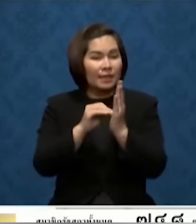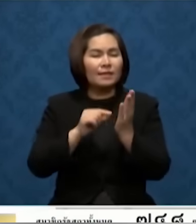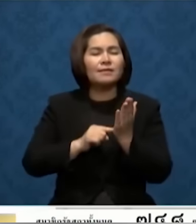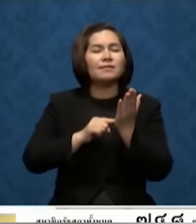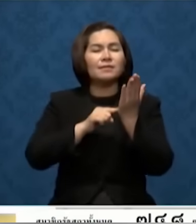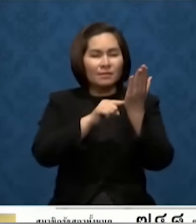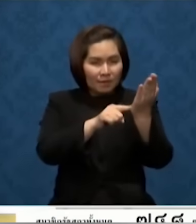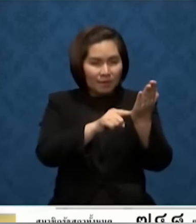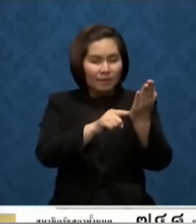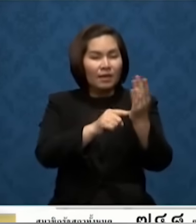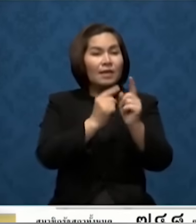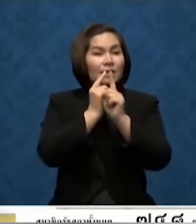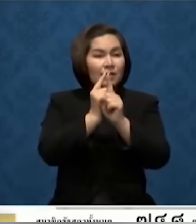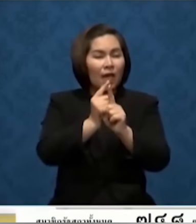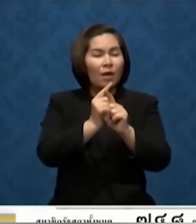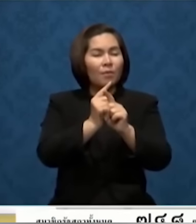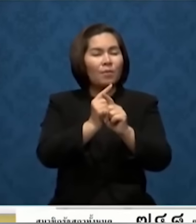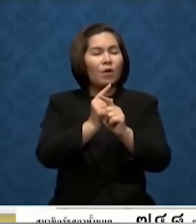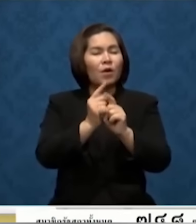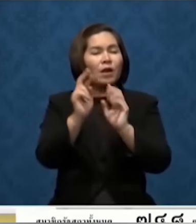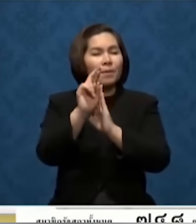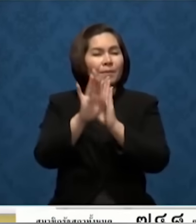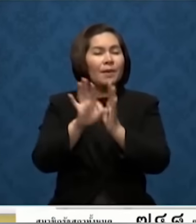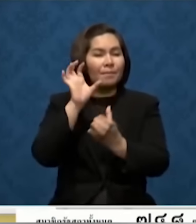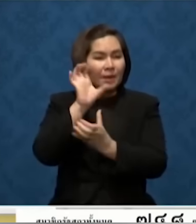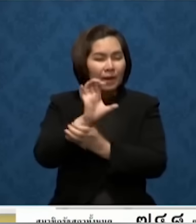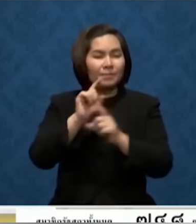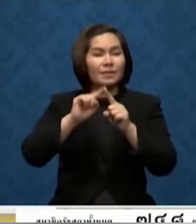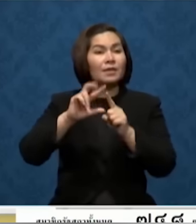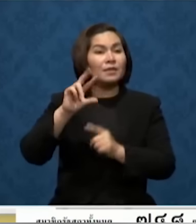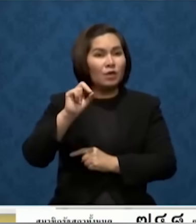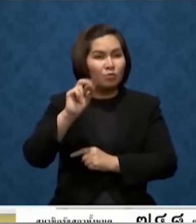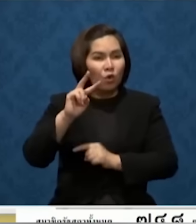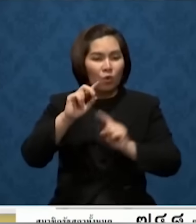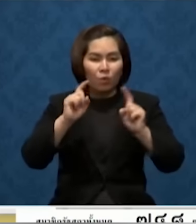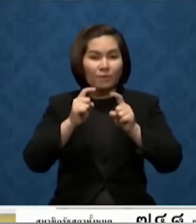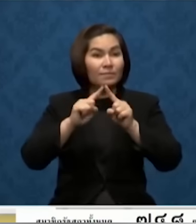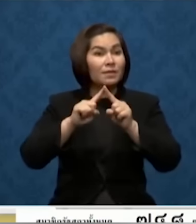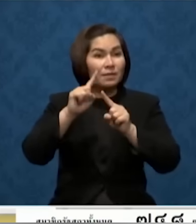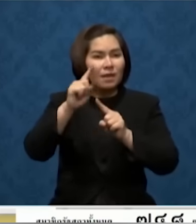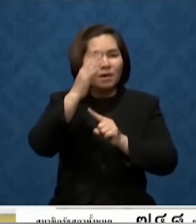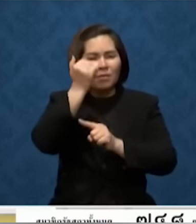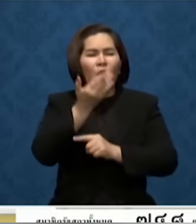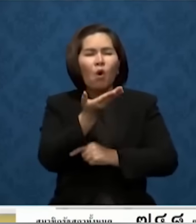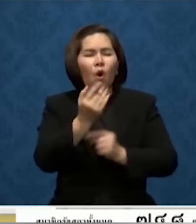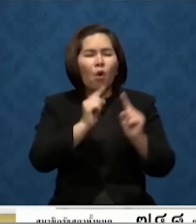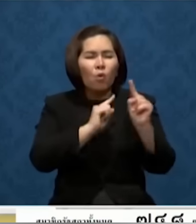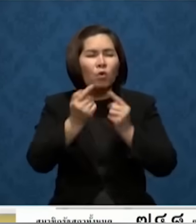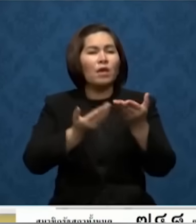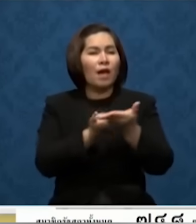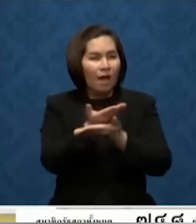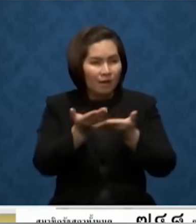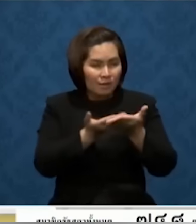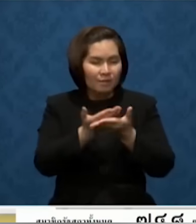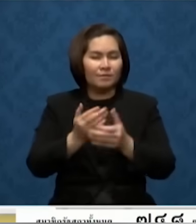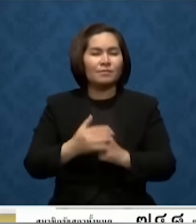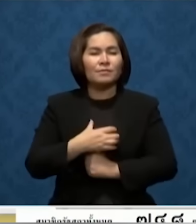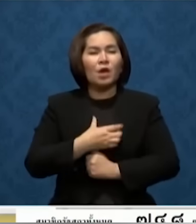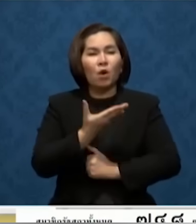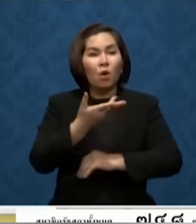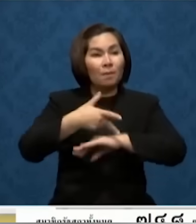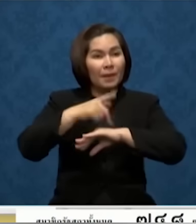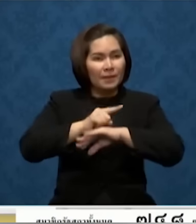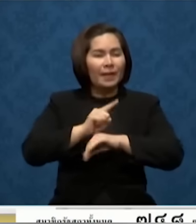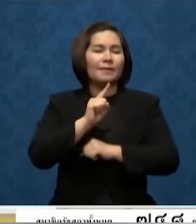ตติตามข้อบังคับข้อที่32วงเล็บ1เพื่อปรึกษาหารือเรื่องนี้ก็อยากให้ท่านประธานได้พิจ